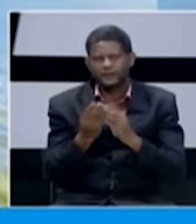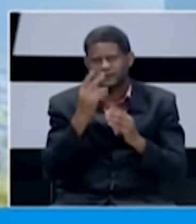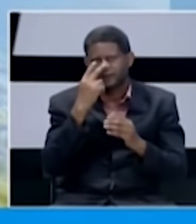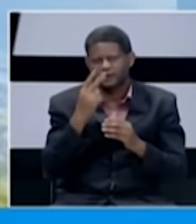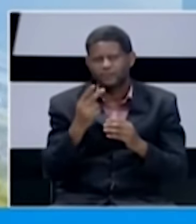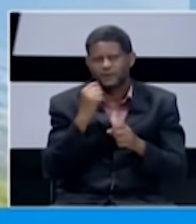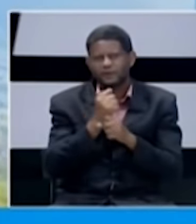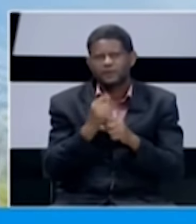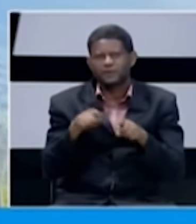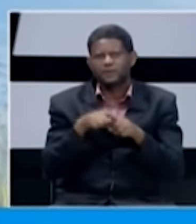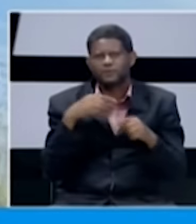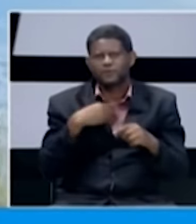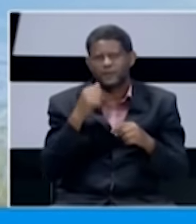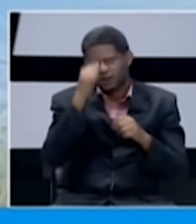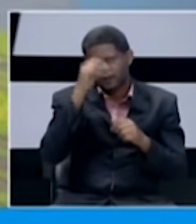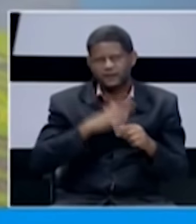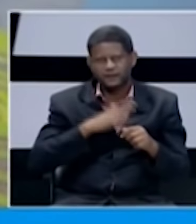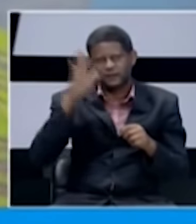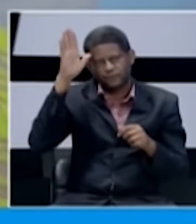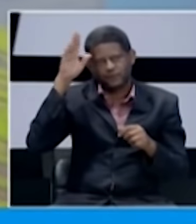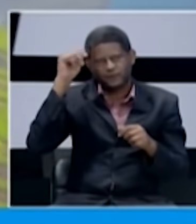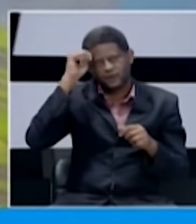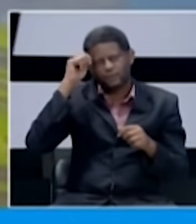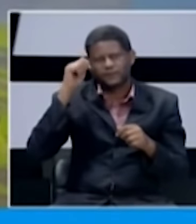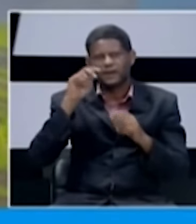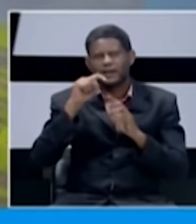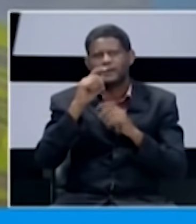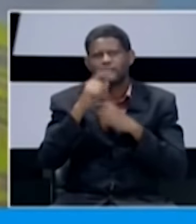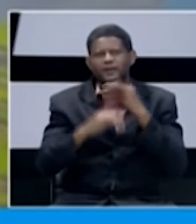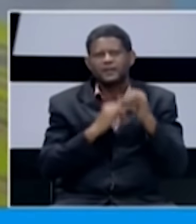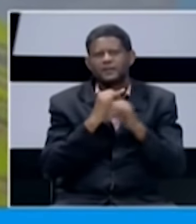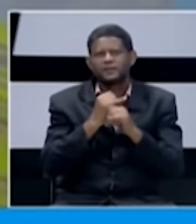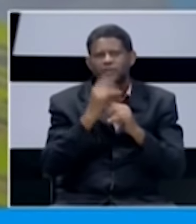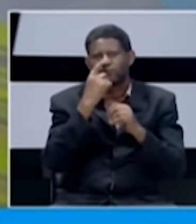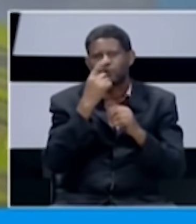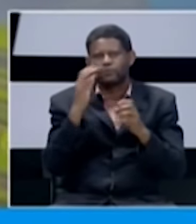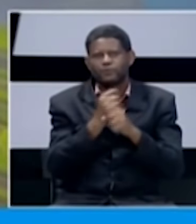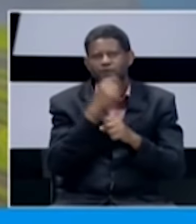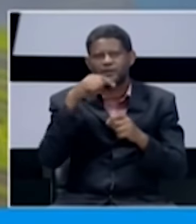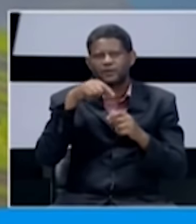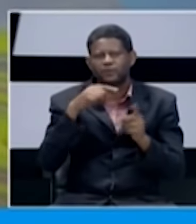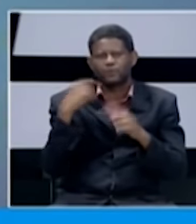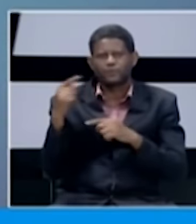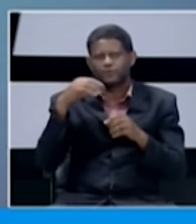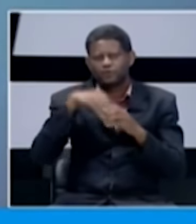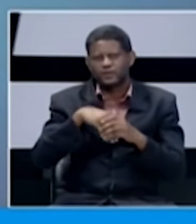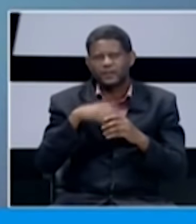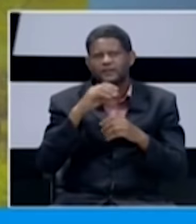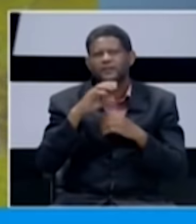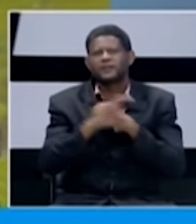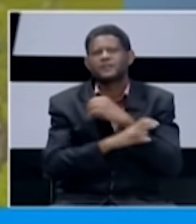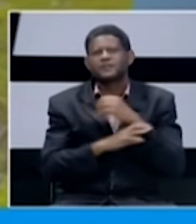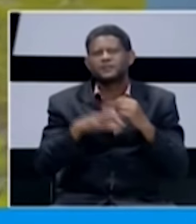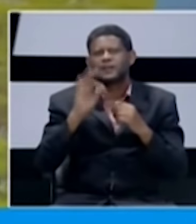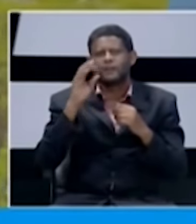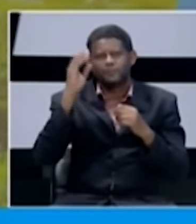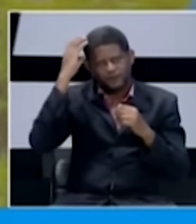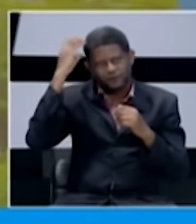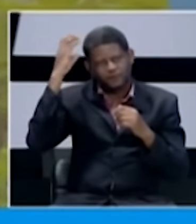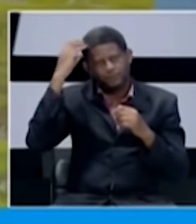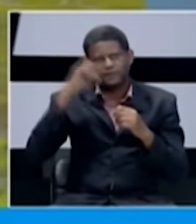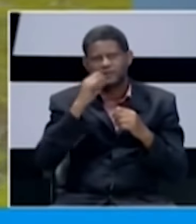ايته غبري وتخل هيمانوت علم لخاو تمكروتات بموساد الون ابي وشت عدي مزلوا منغستاون زي منغستاون تكالات بمسرح